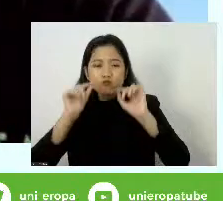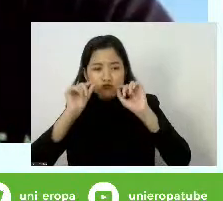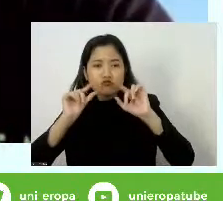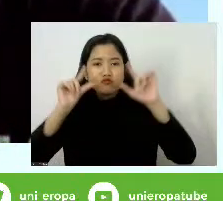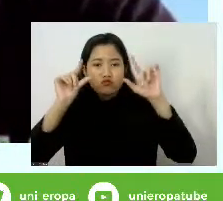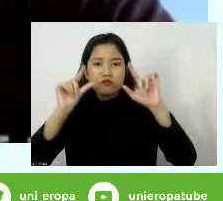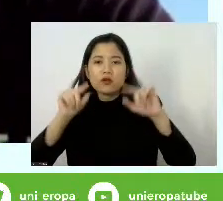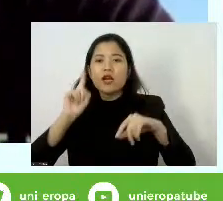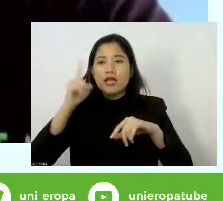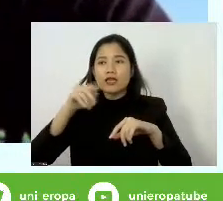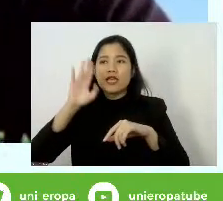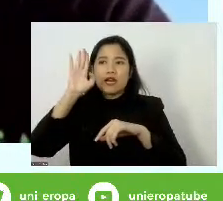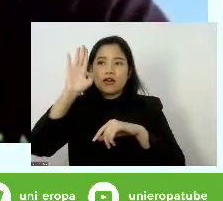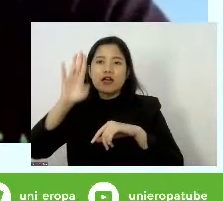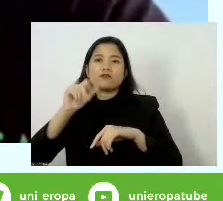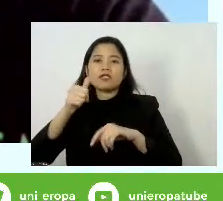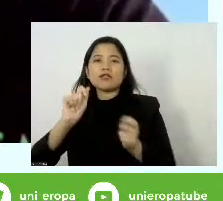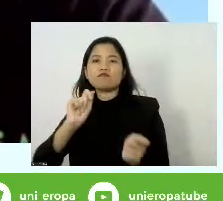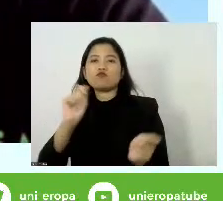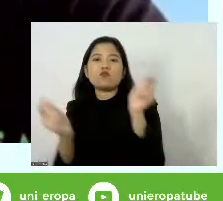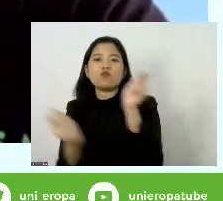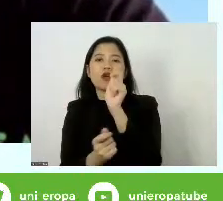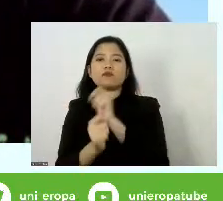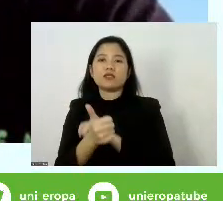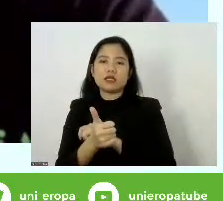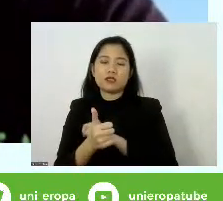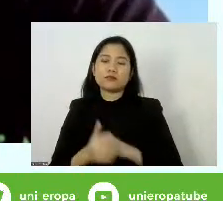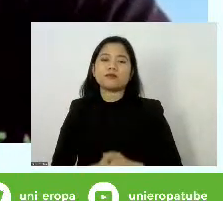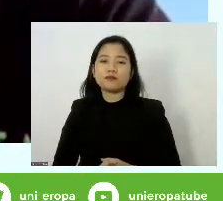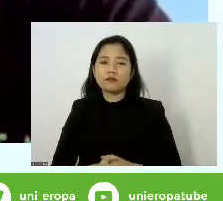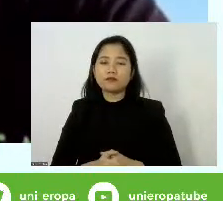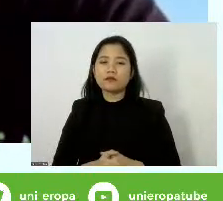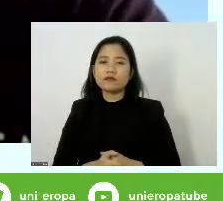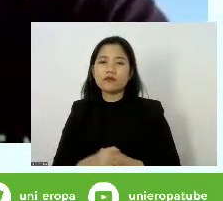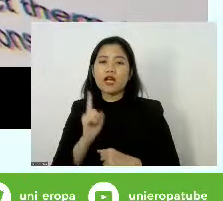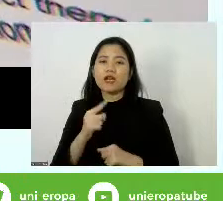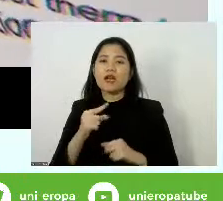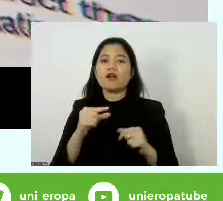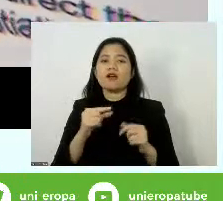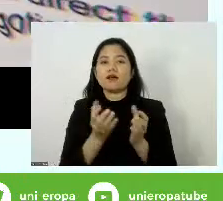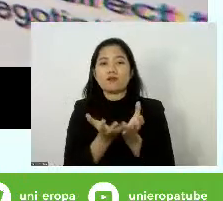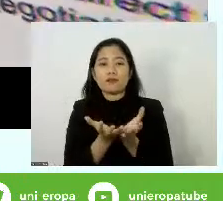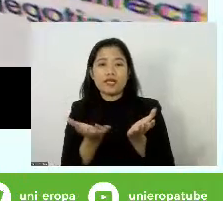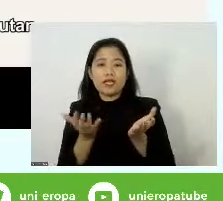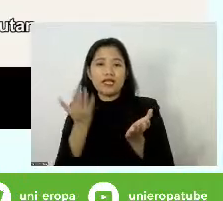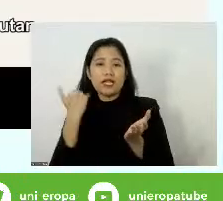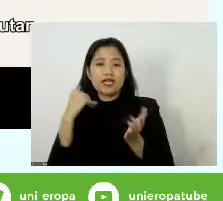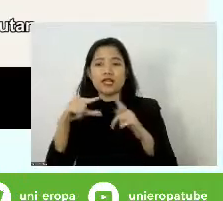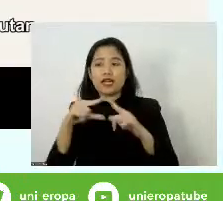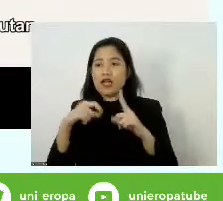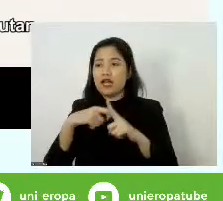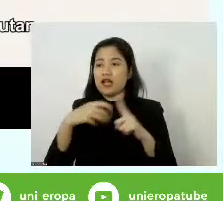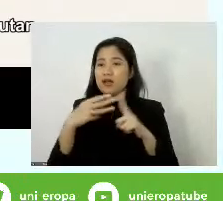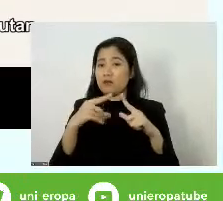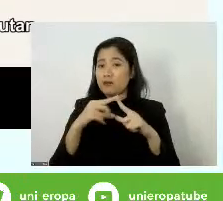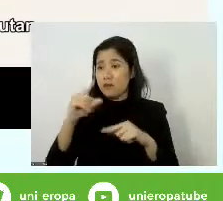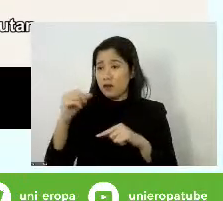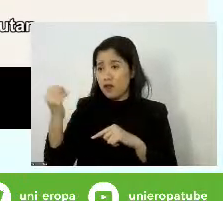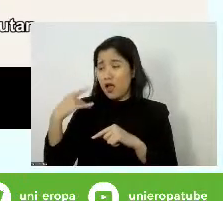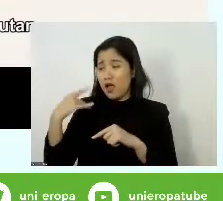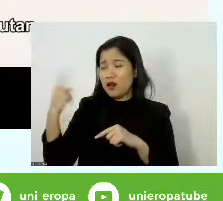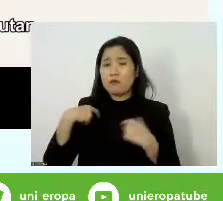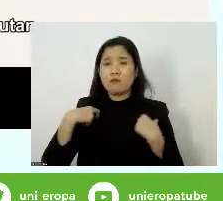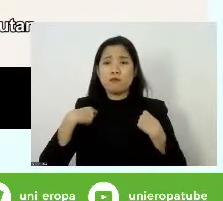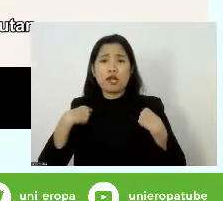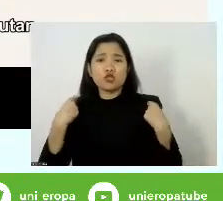nanti ada Bieber Chan yang tadi matahari sampaikan ada piring tadi ya Abah mengingatkan Eh pakai baju hitam sesuai clear